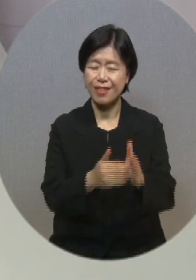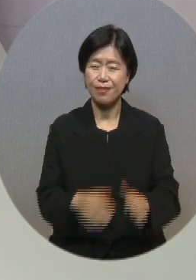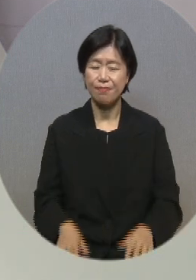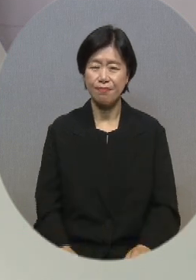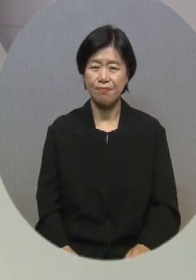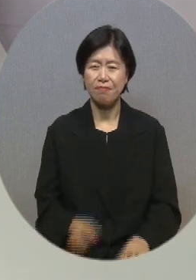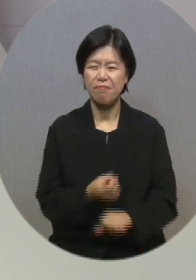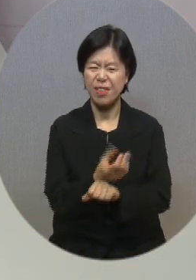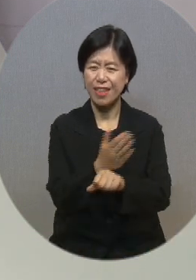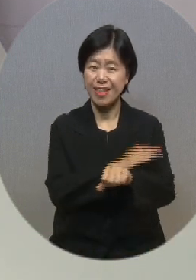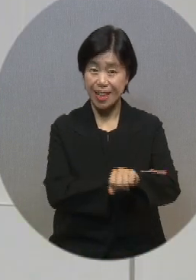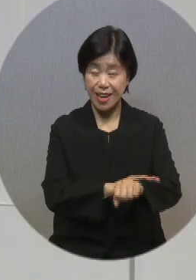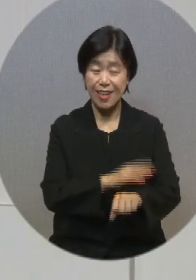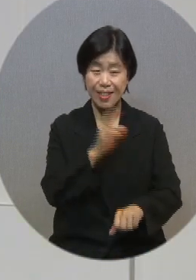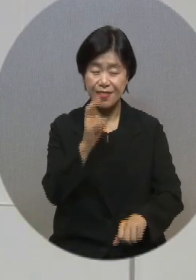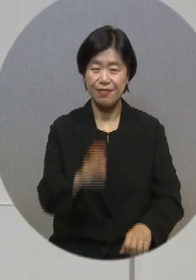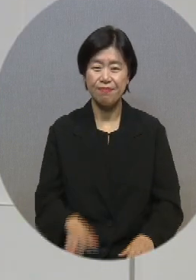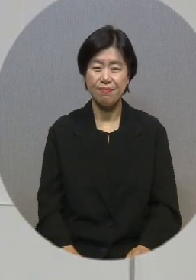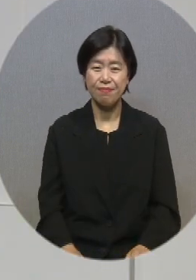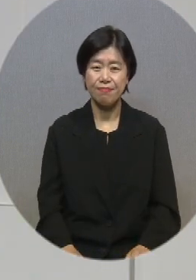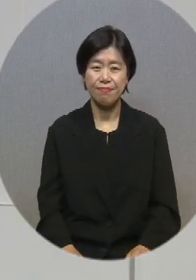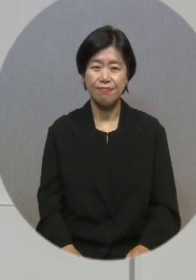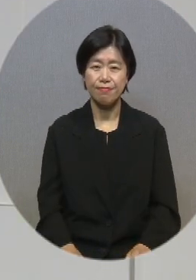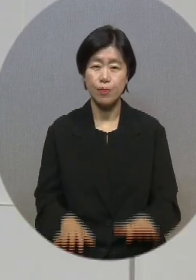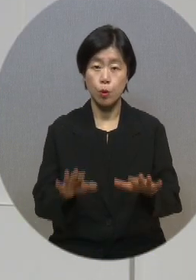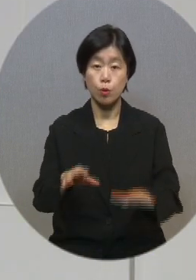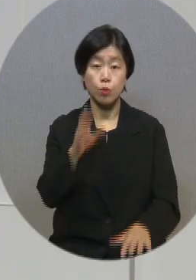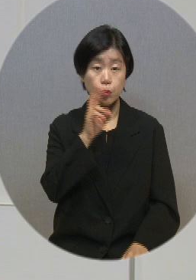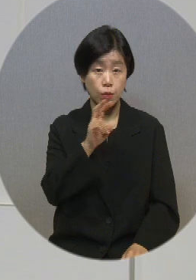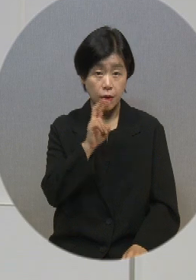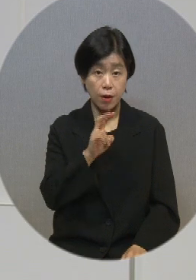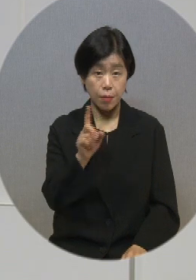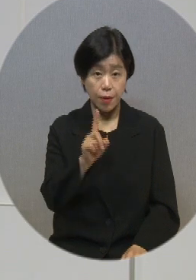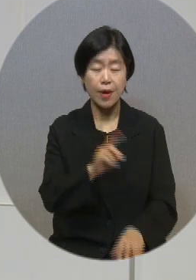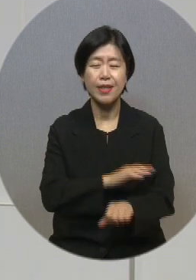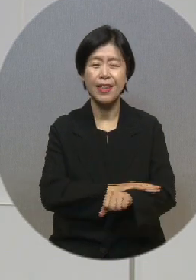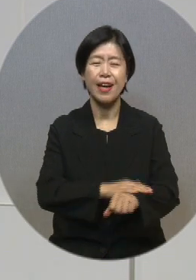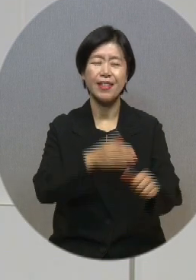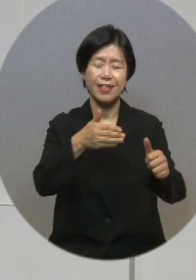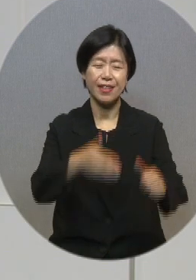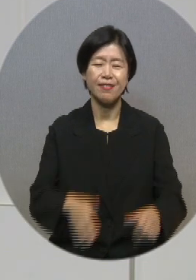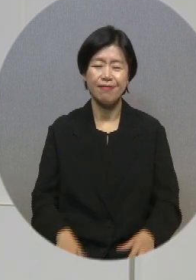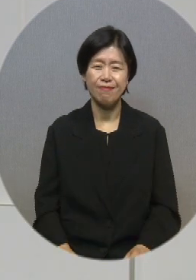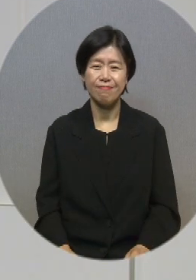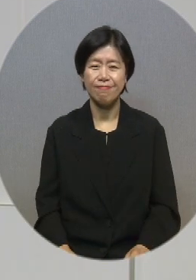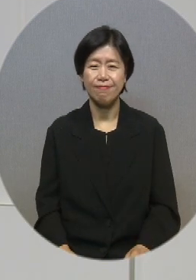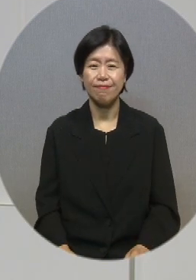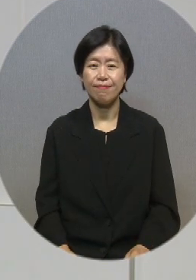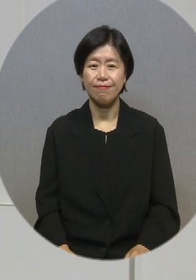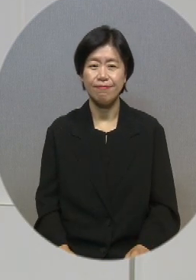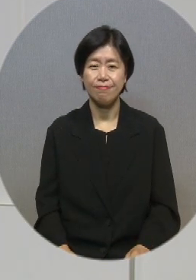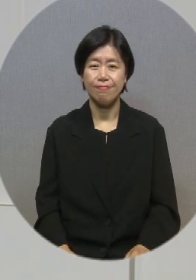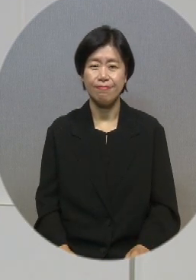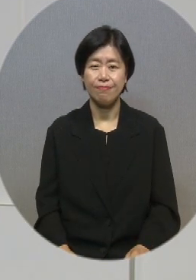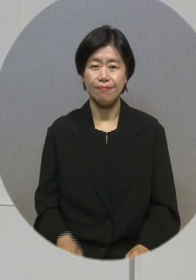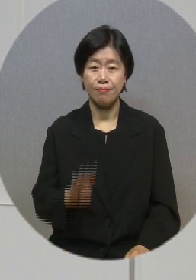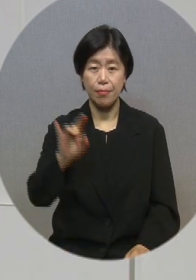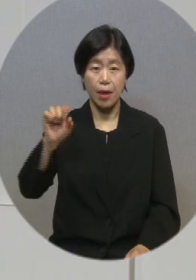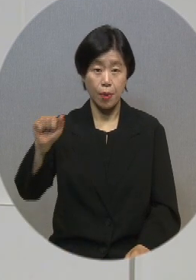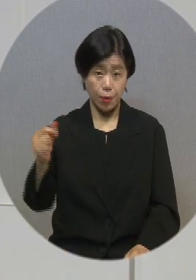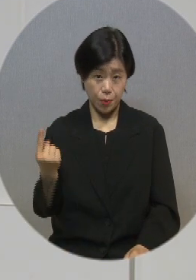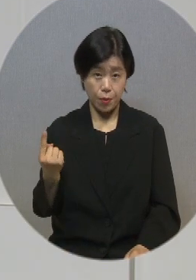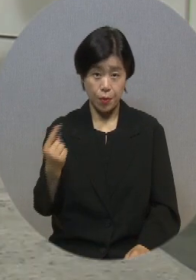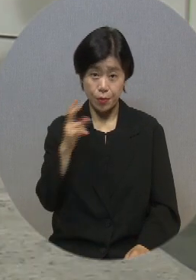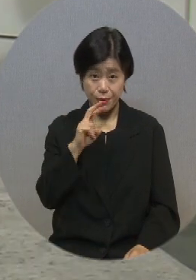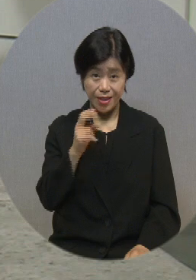됐습니다. 예, 전달이 잘 됐습니다. 자, 그러면 준비하신 노래도 잘 전달해 주시기 바랍니다. 배호의